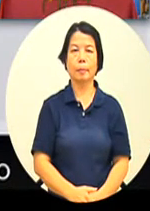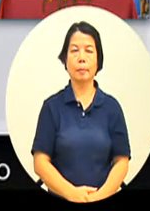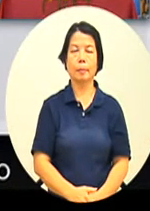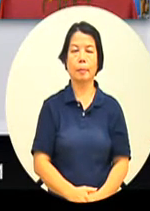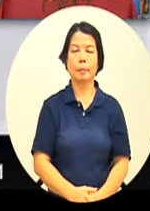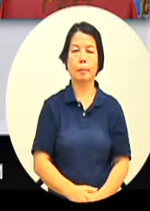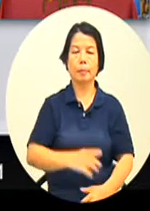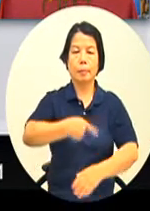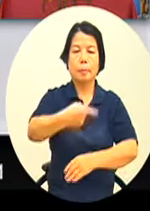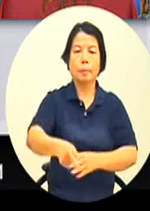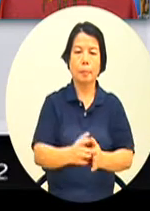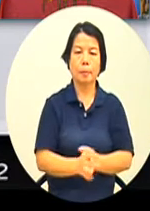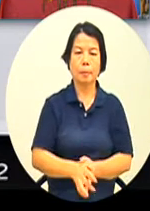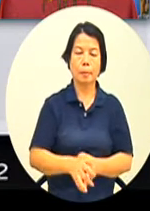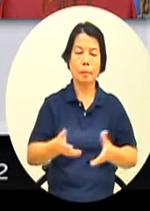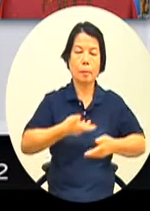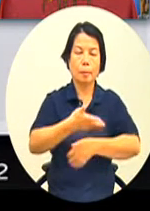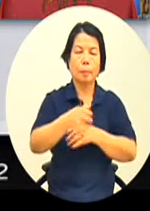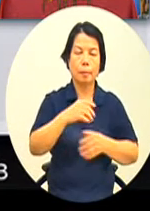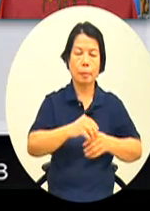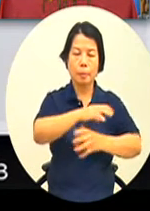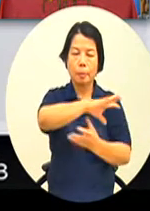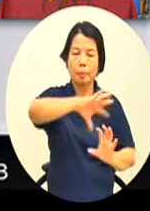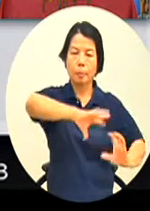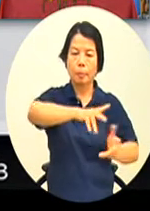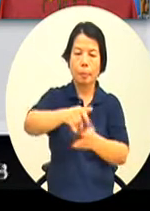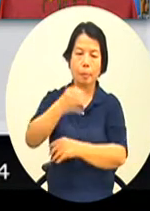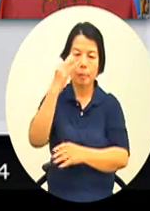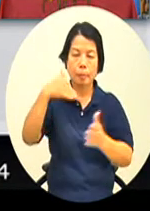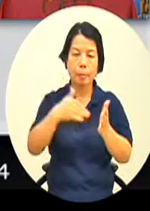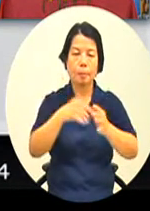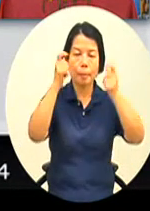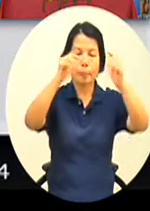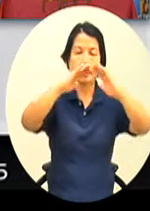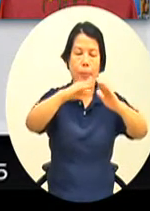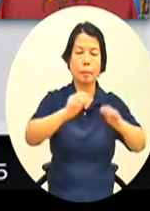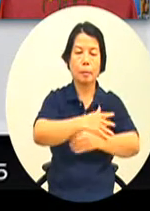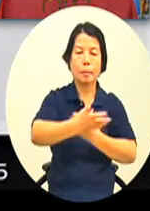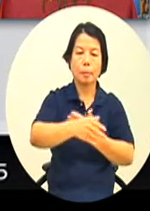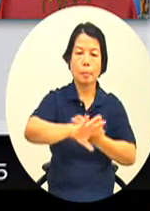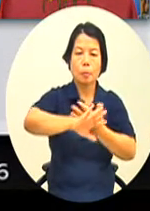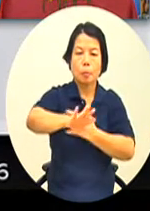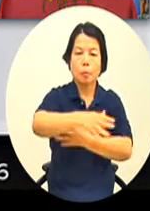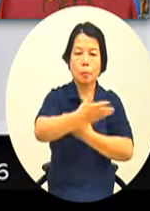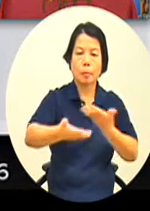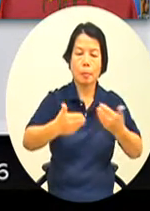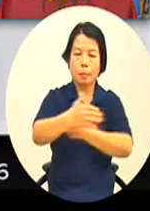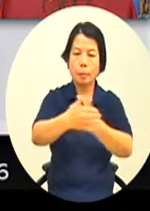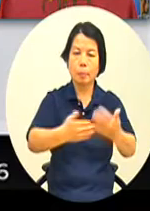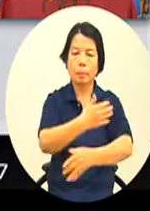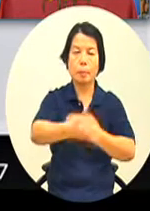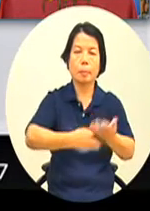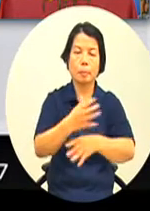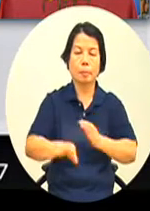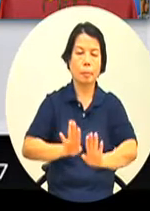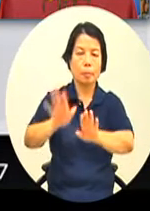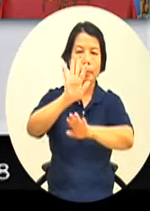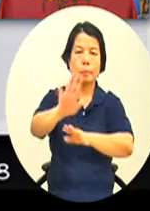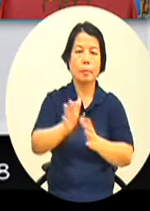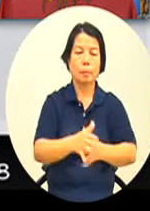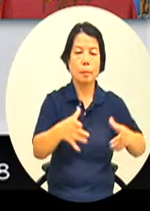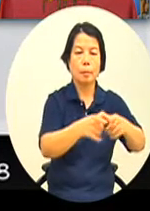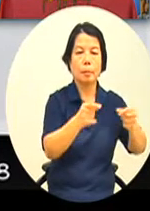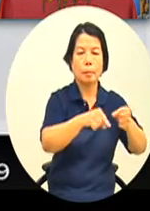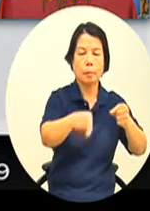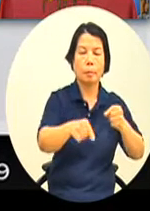那在让世界看见高雄的部分哈，这段时间半年内哦，高雄在城市外交上面有非常突破性的成长哦。我们跟日本的山形县还有秋